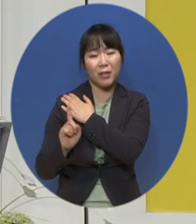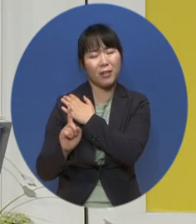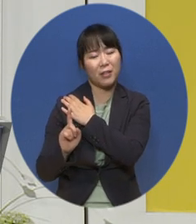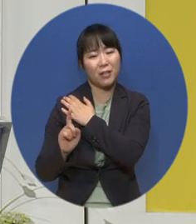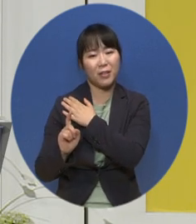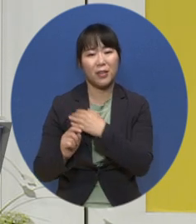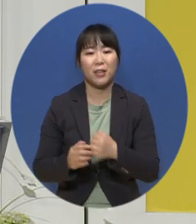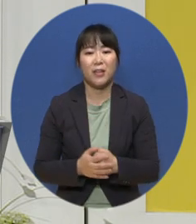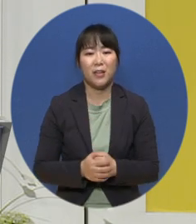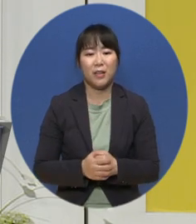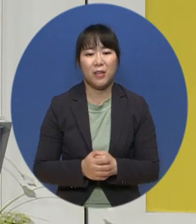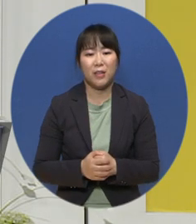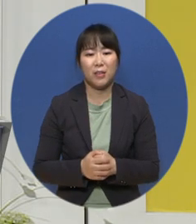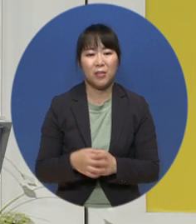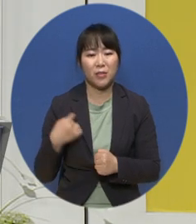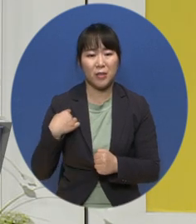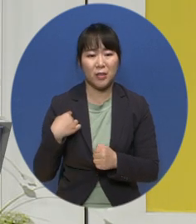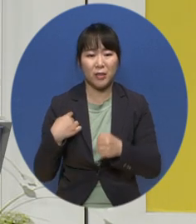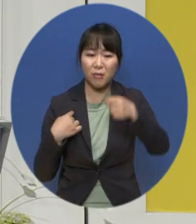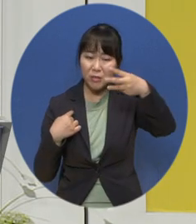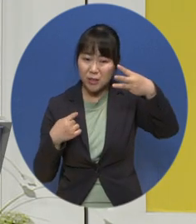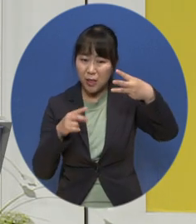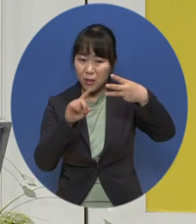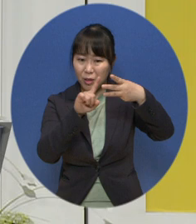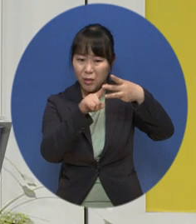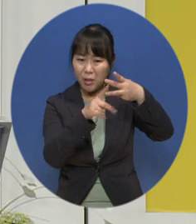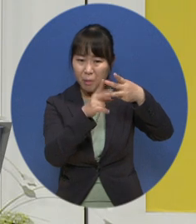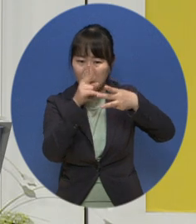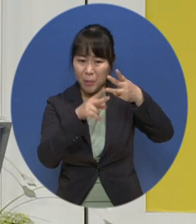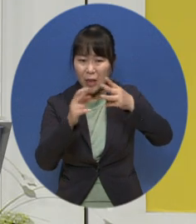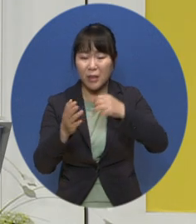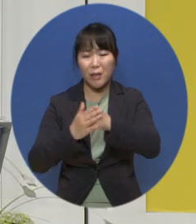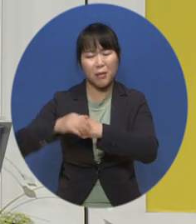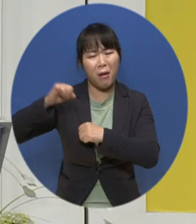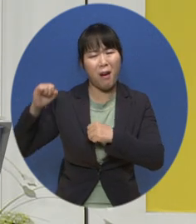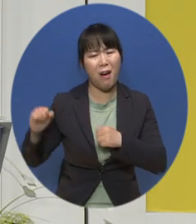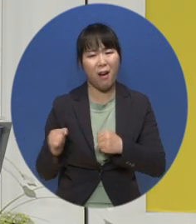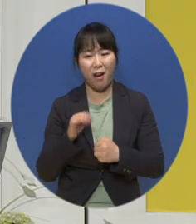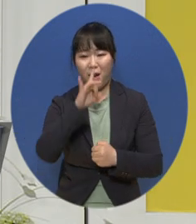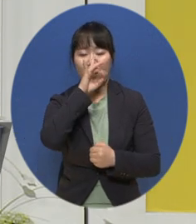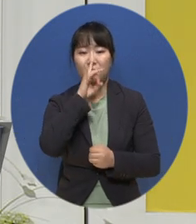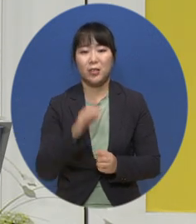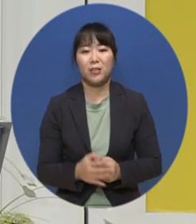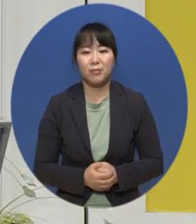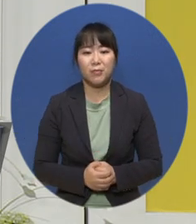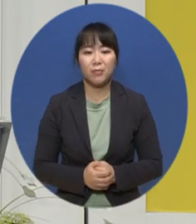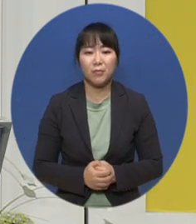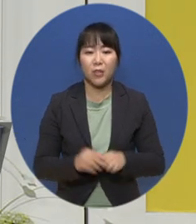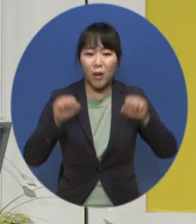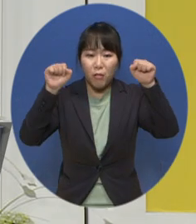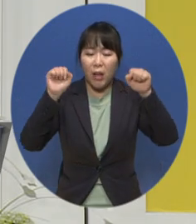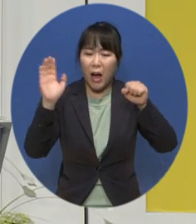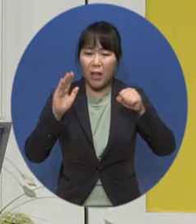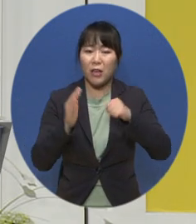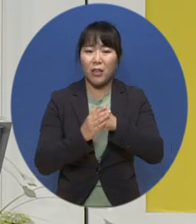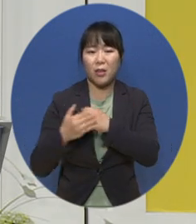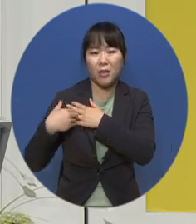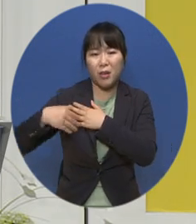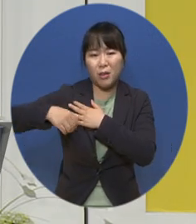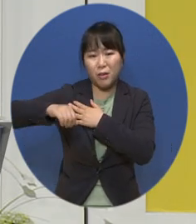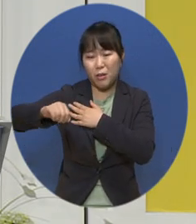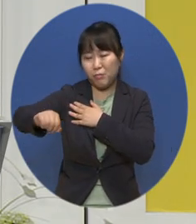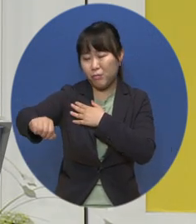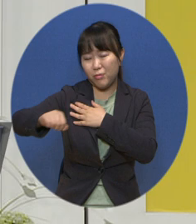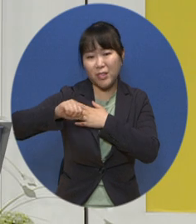2 끊어진다 하더라 재 줄이 있는데 둘의 선에서 따뜻해서 기타를 잘 먹었어요 이제 운동 을 아쉽게 올해 되니까 229 모스